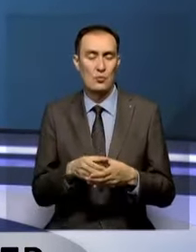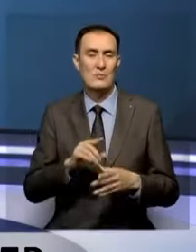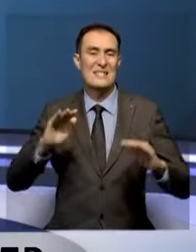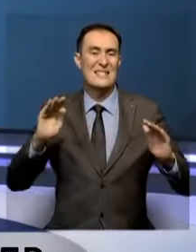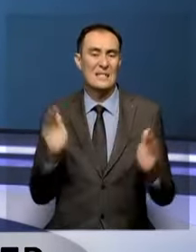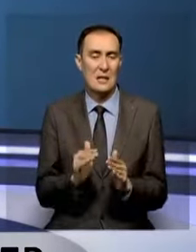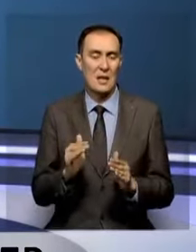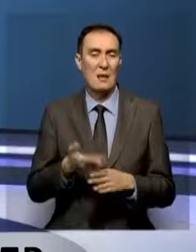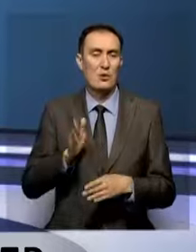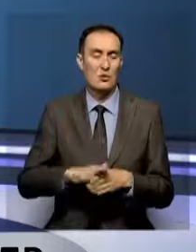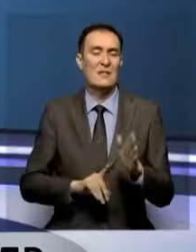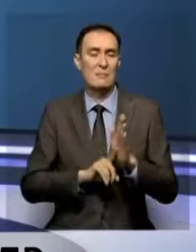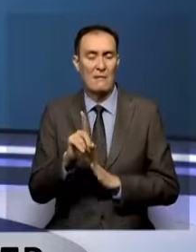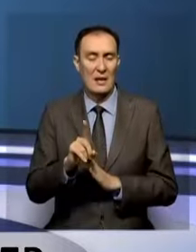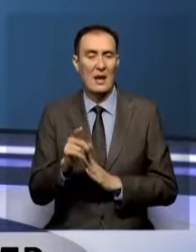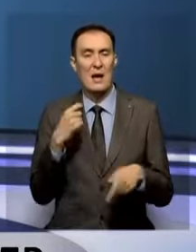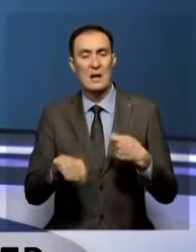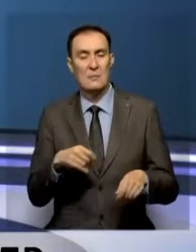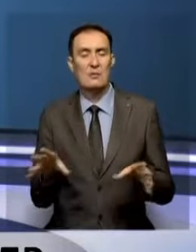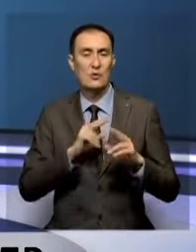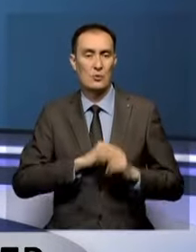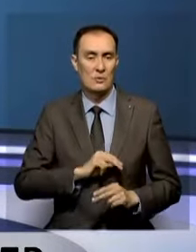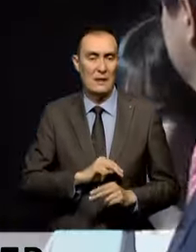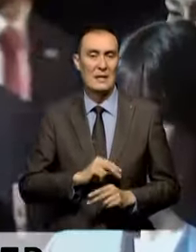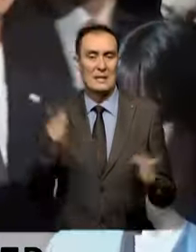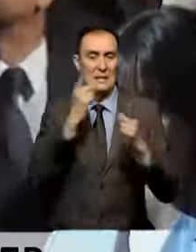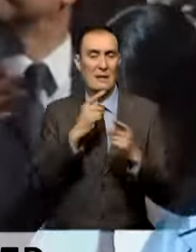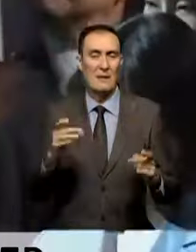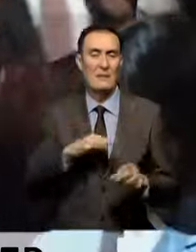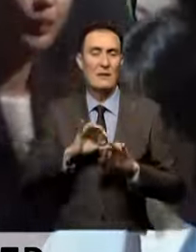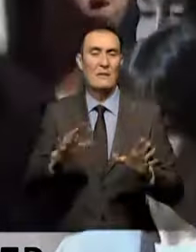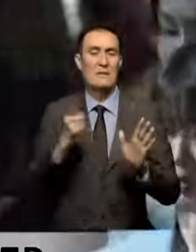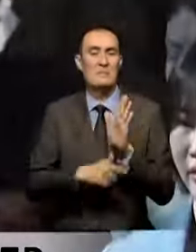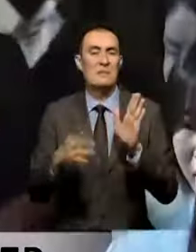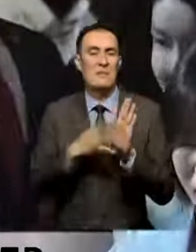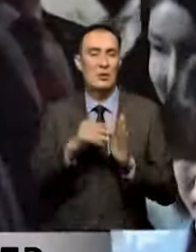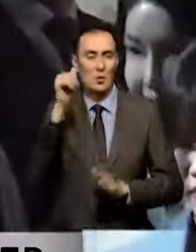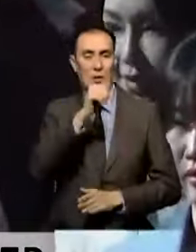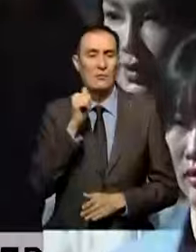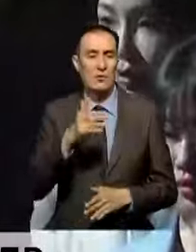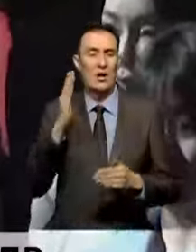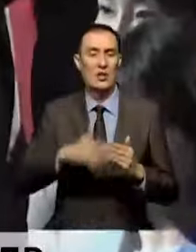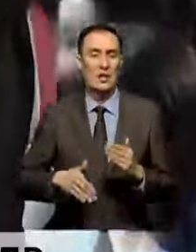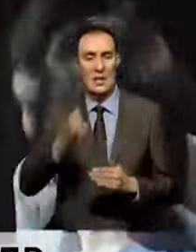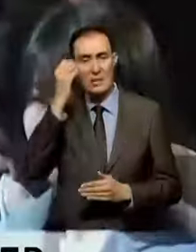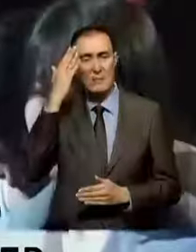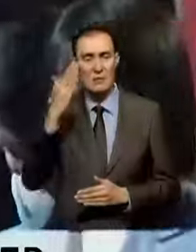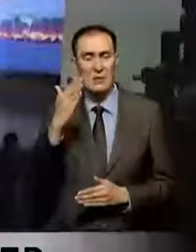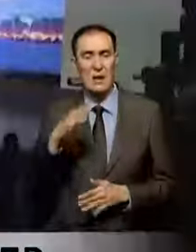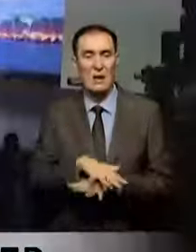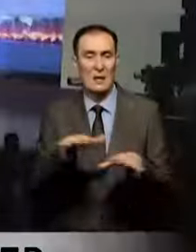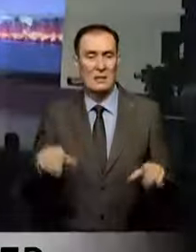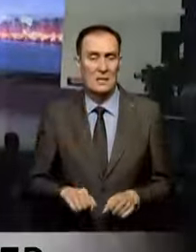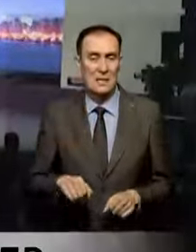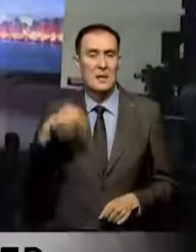снижение напряженности и возобновление экономического сотрудничества. Заявление прозвучало в 79-ю годовщину окончания японской